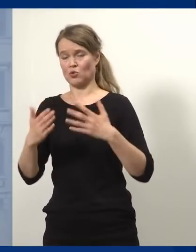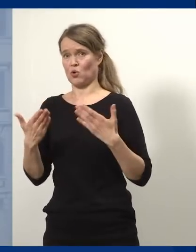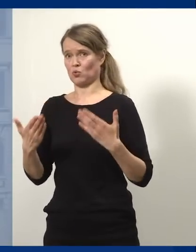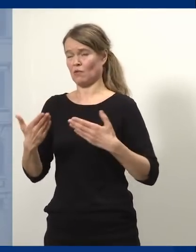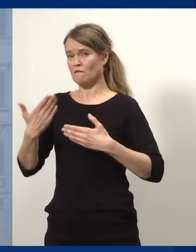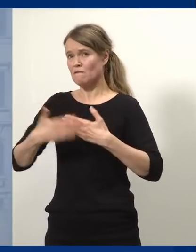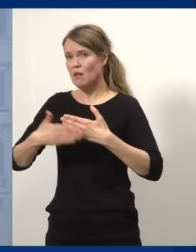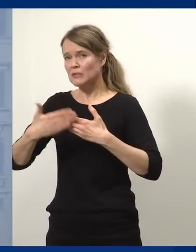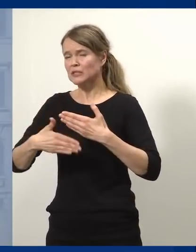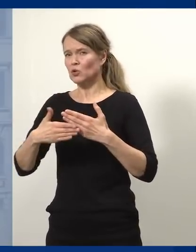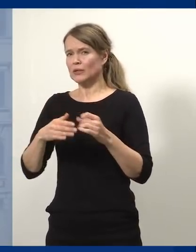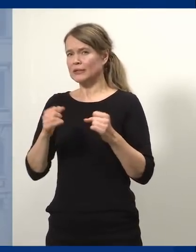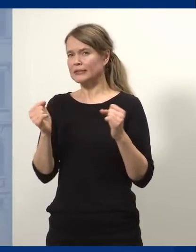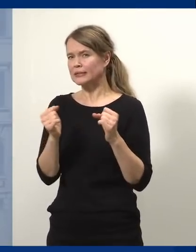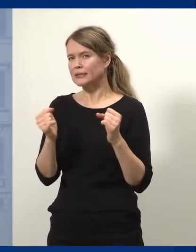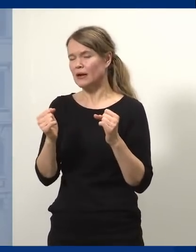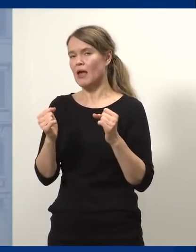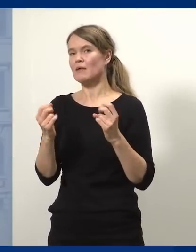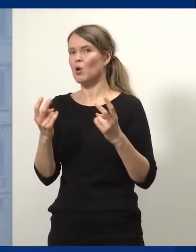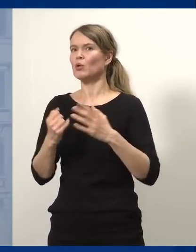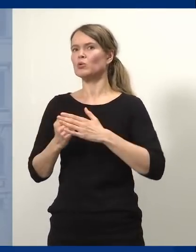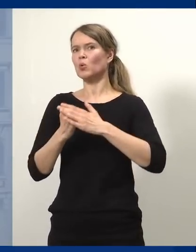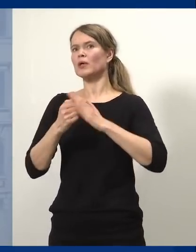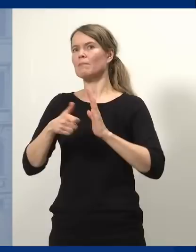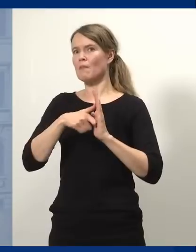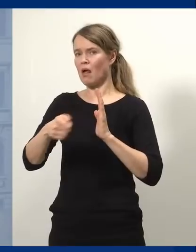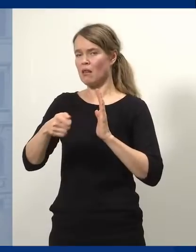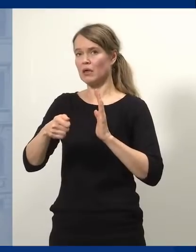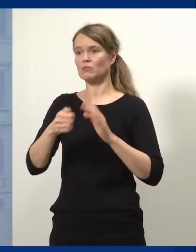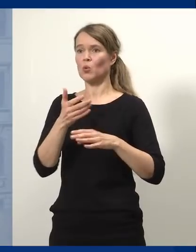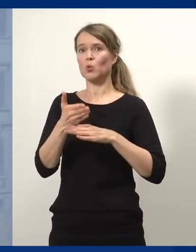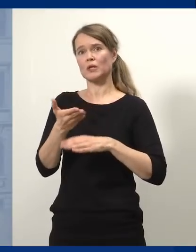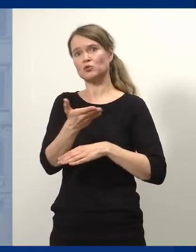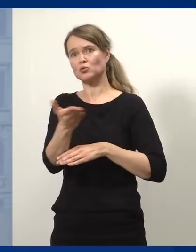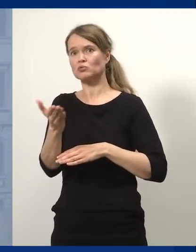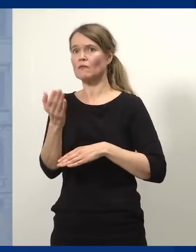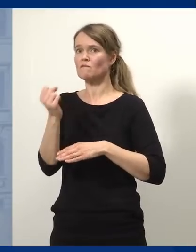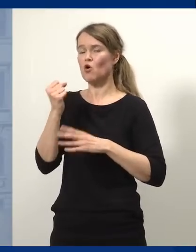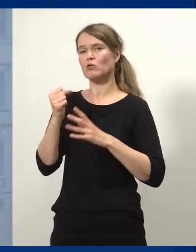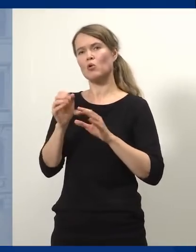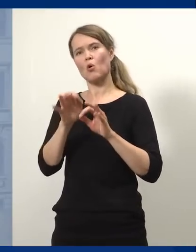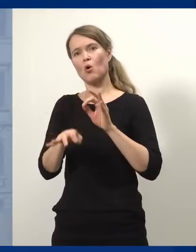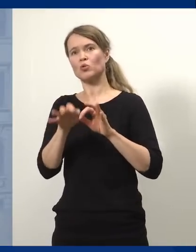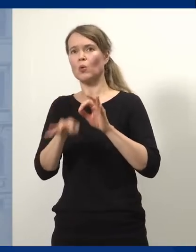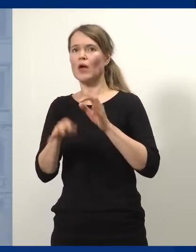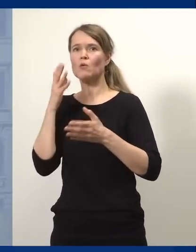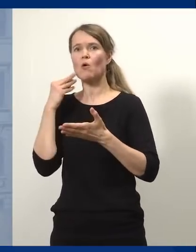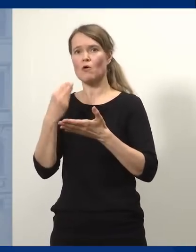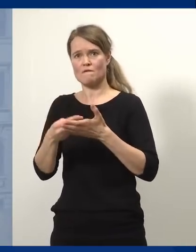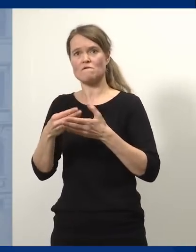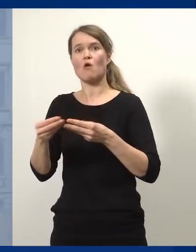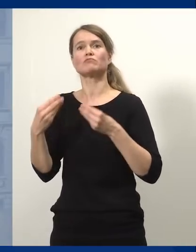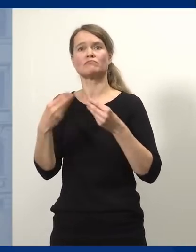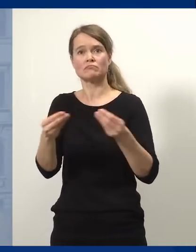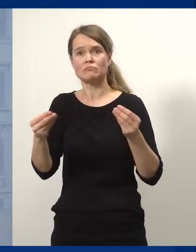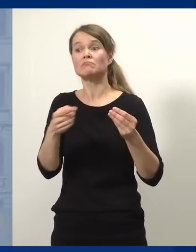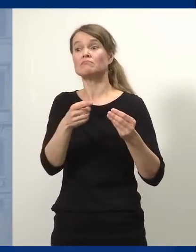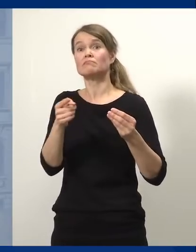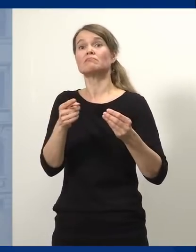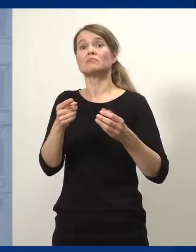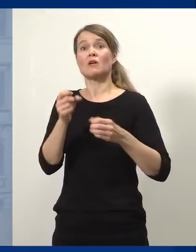myös kiireisesti tukimallia kohtuullisesta korvauksesta yrityksille, joihin sulkutoimenpiteet